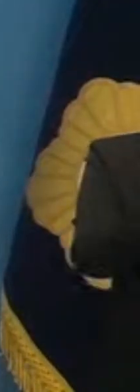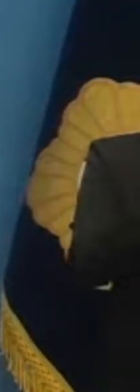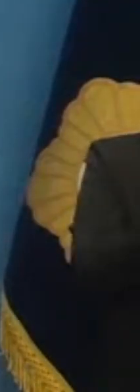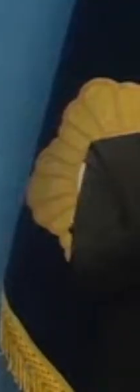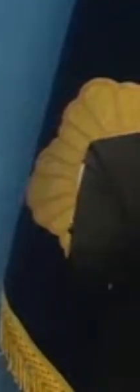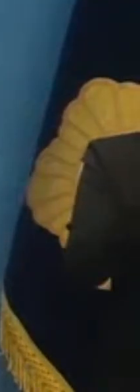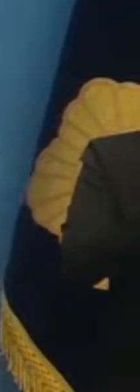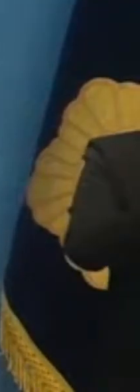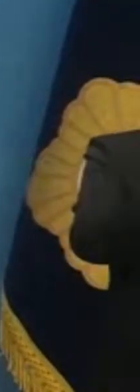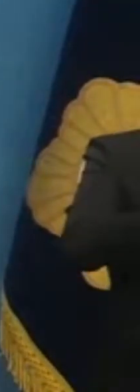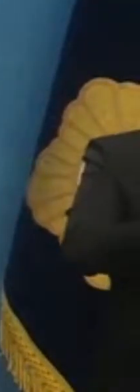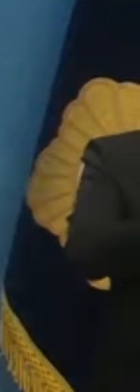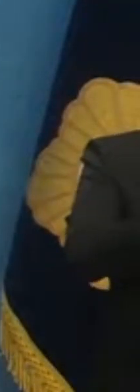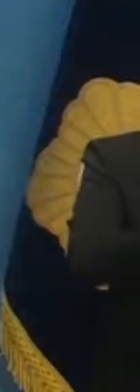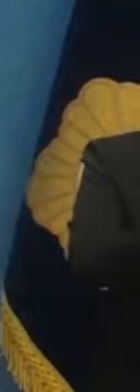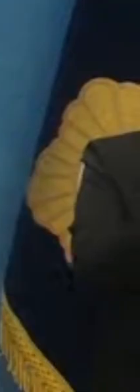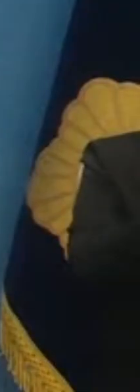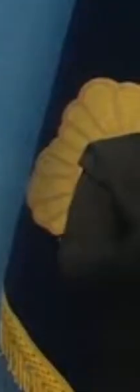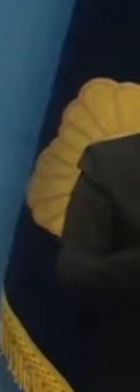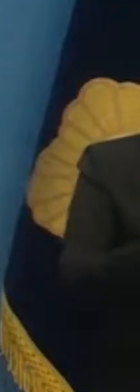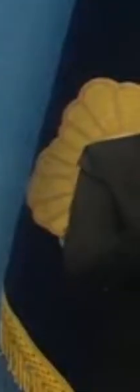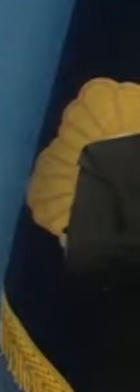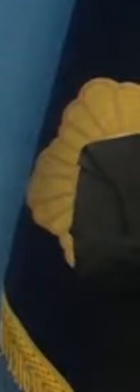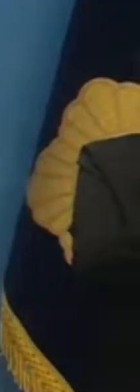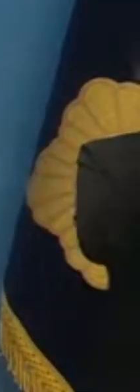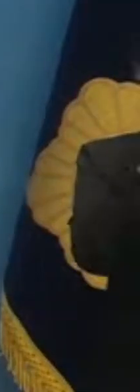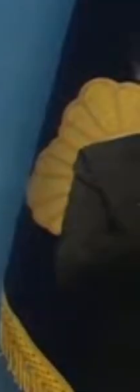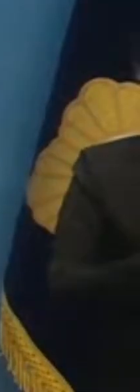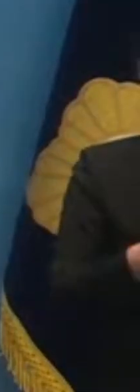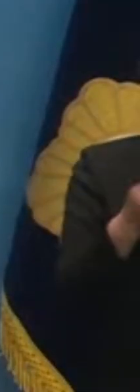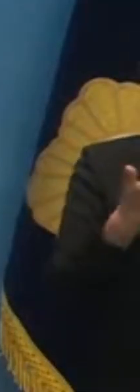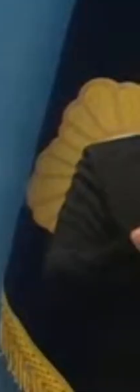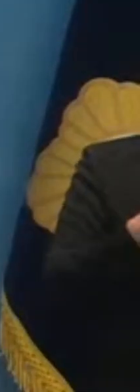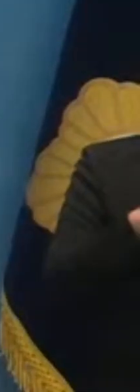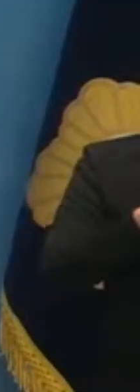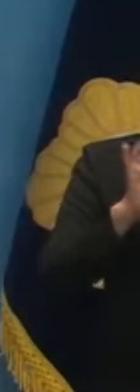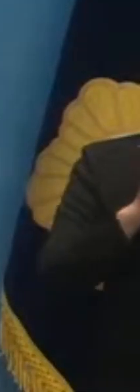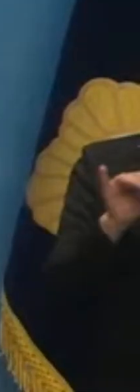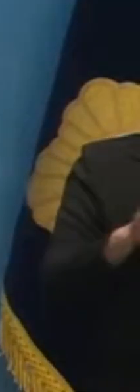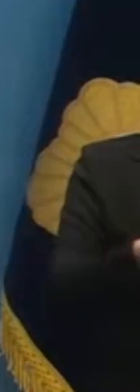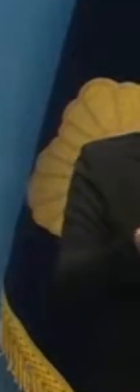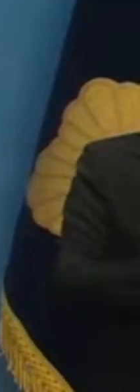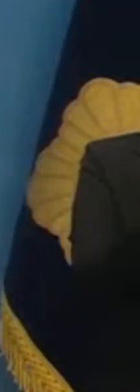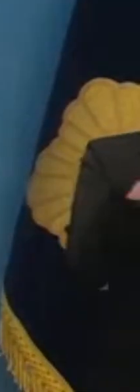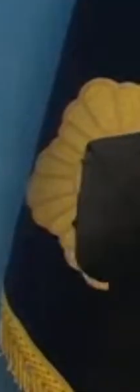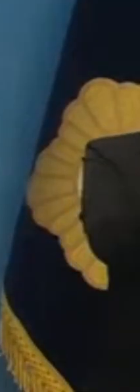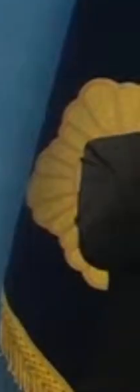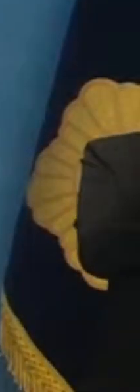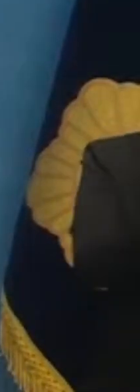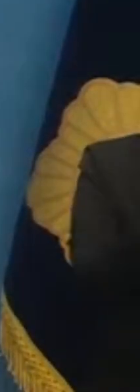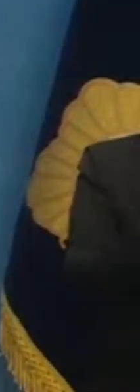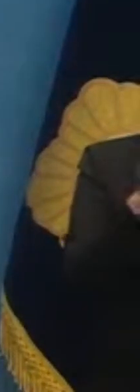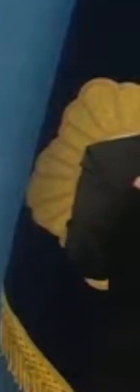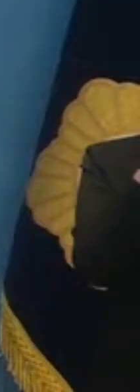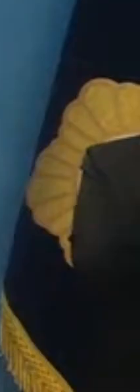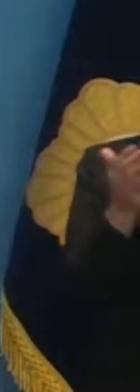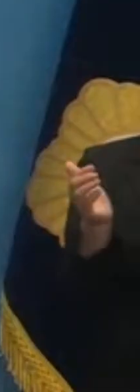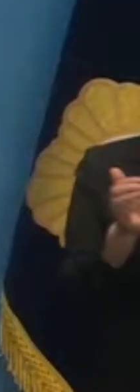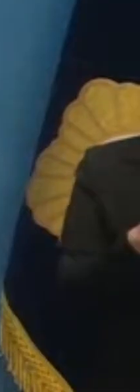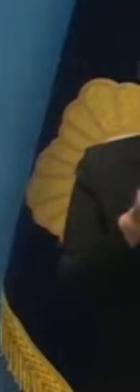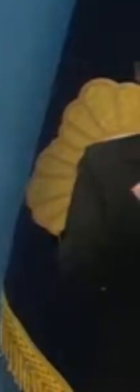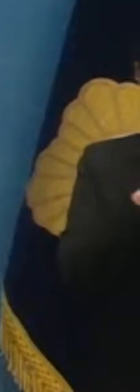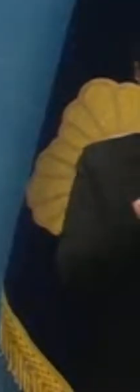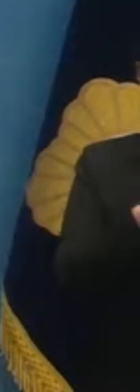힘드립니다. 라는 살인청구성 위협 발언이 게시되었으며 다른 이용자는 실시간 채팅에서 이재명이 죽으면 다 끝남 등 유사한